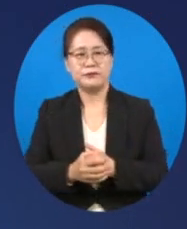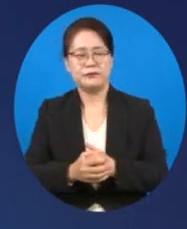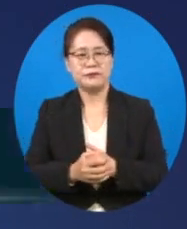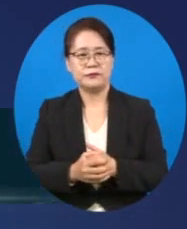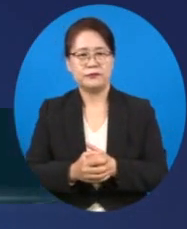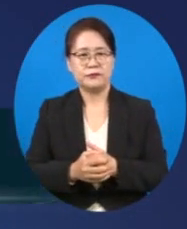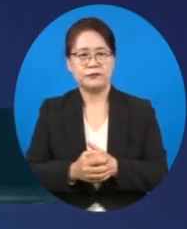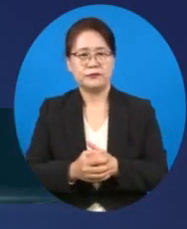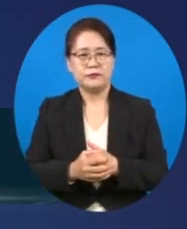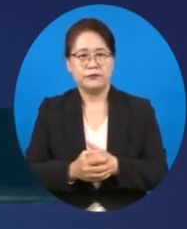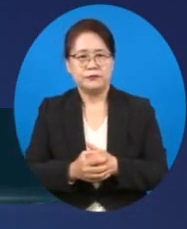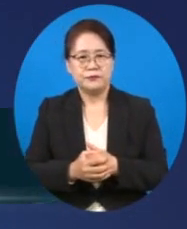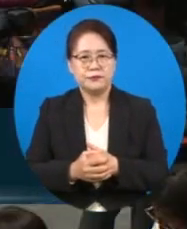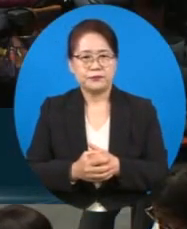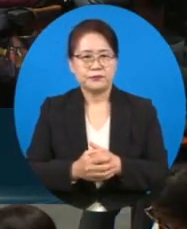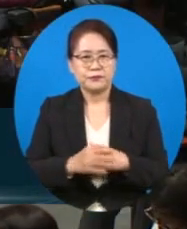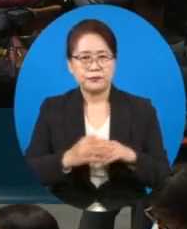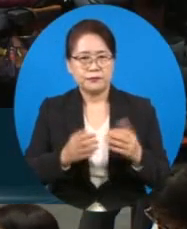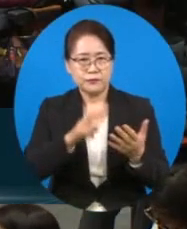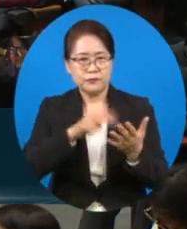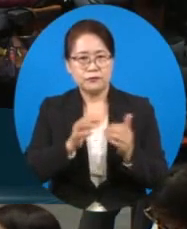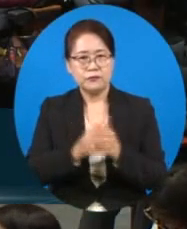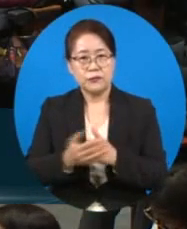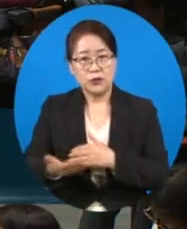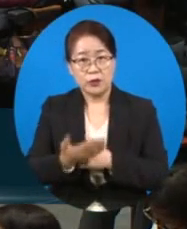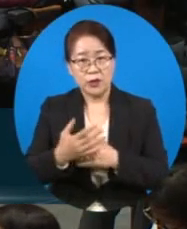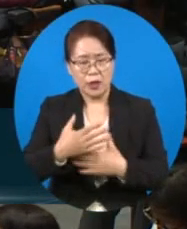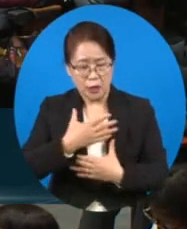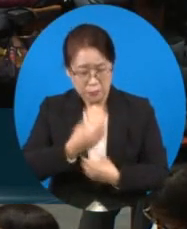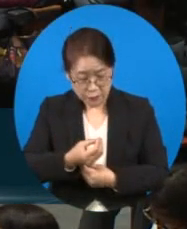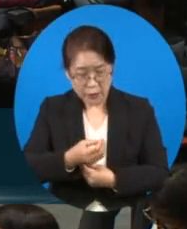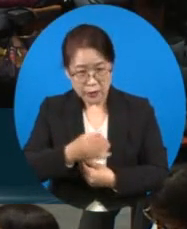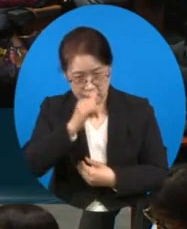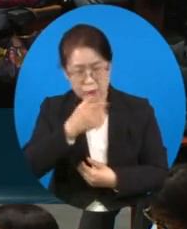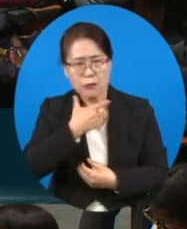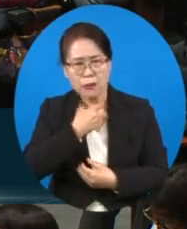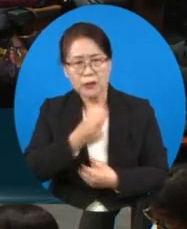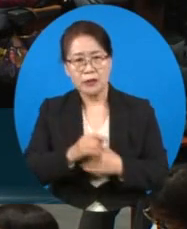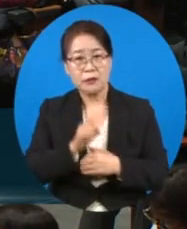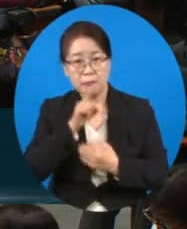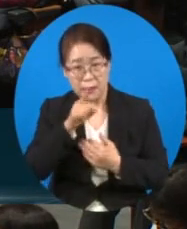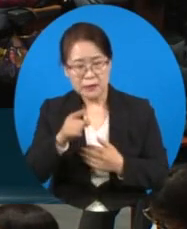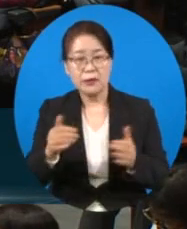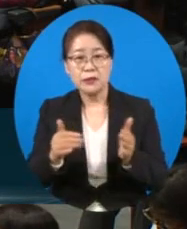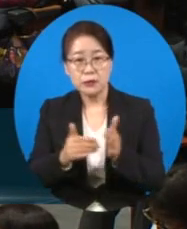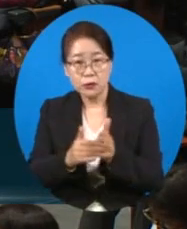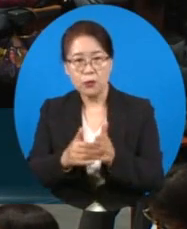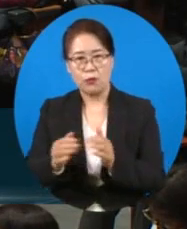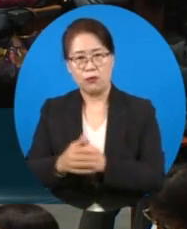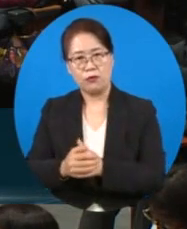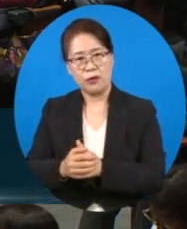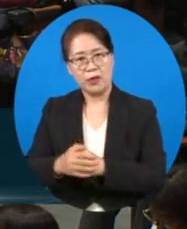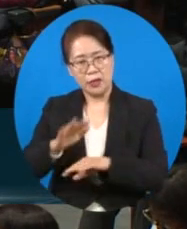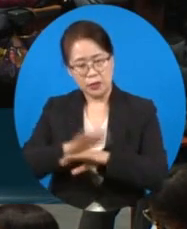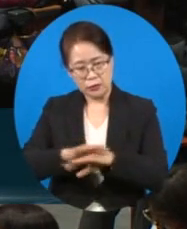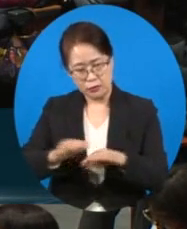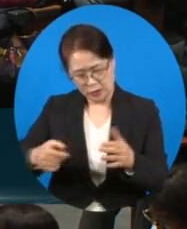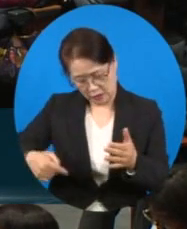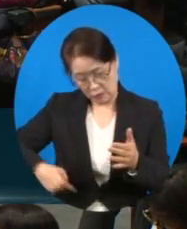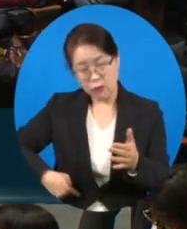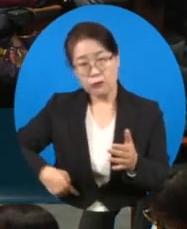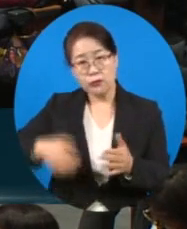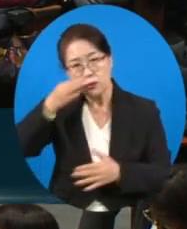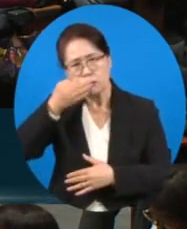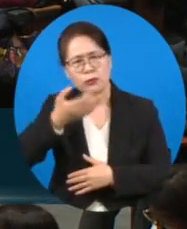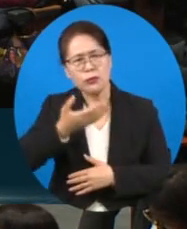19절과 20절에 말씀이죠 다 같이요 저에게 평강이 있을지어다이 말씀을 하시고 손과 옆구리를